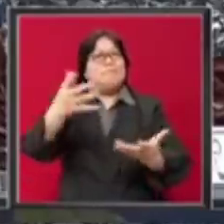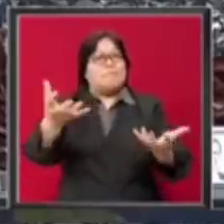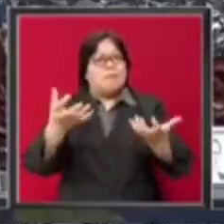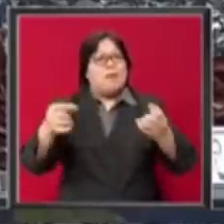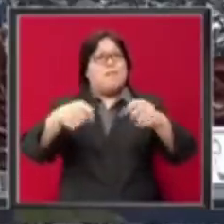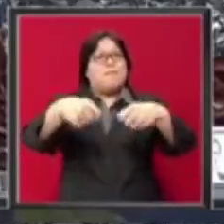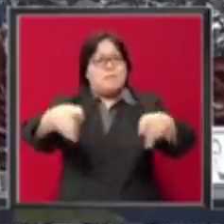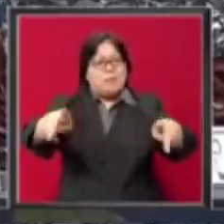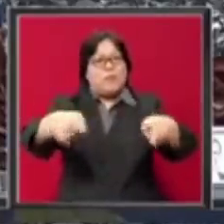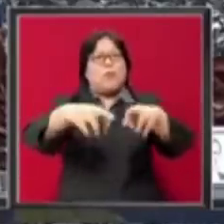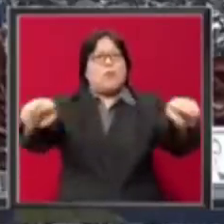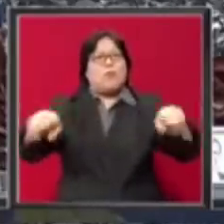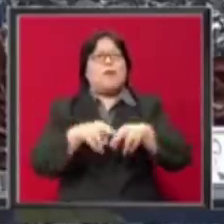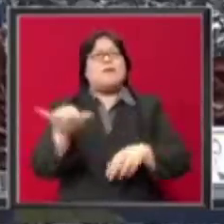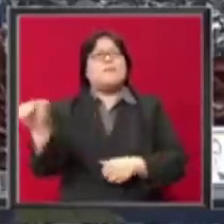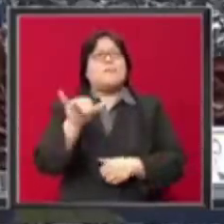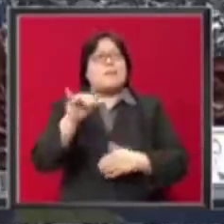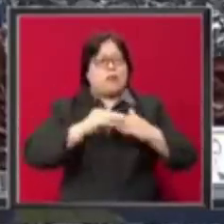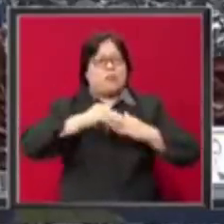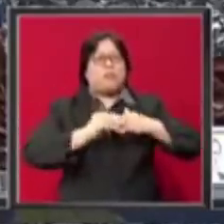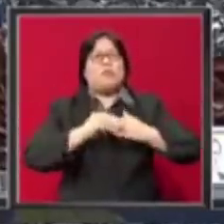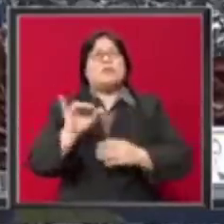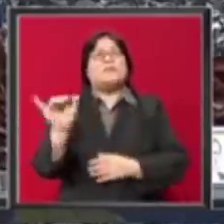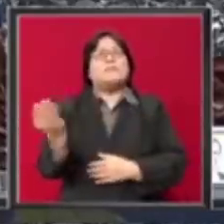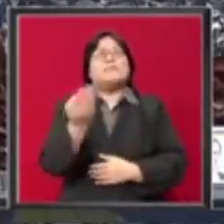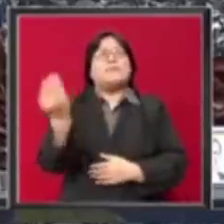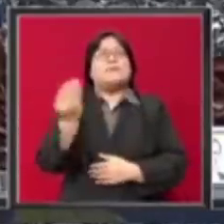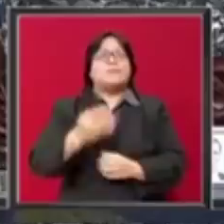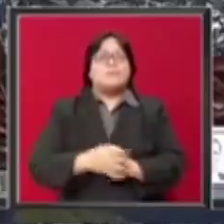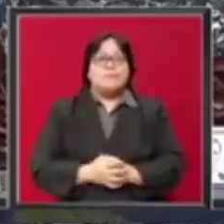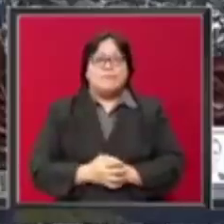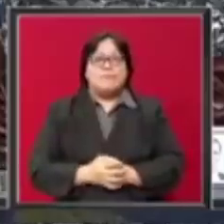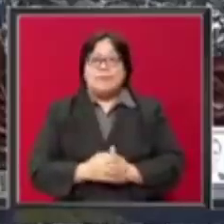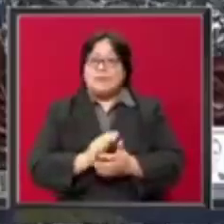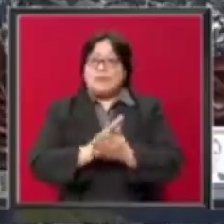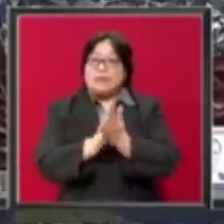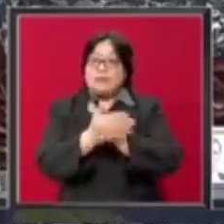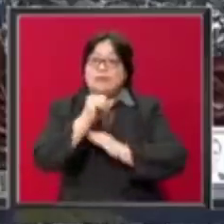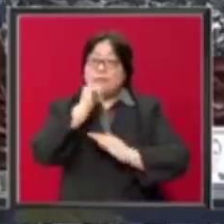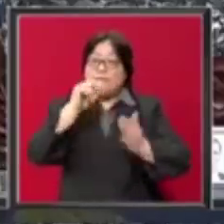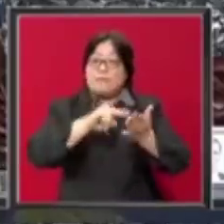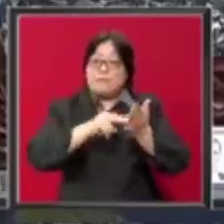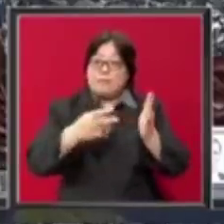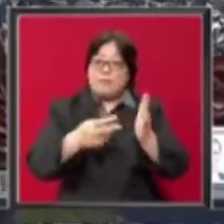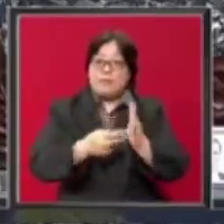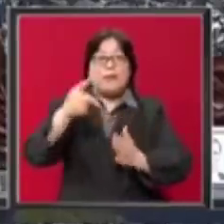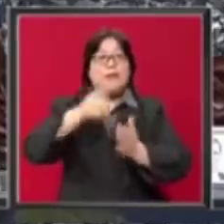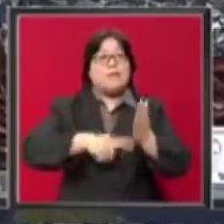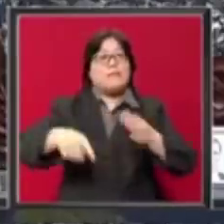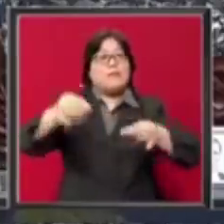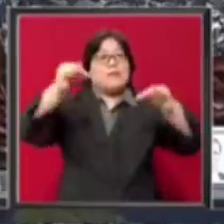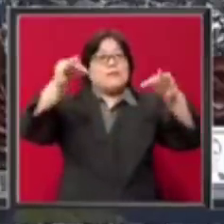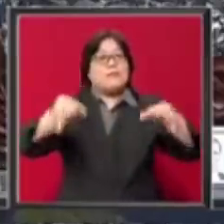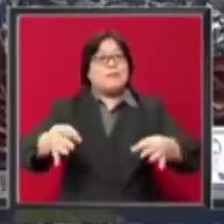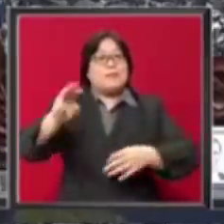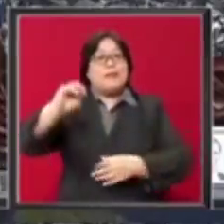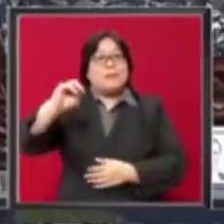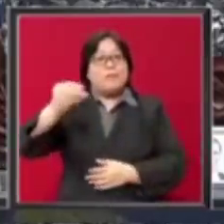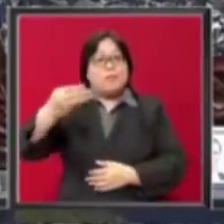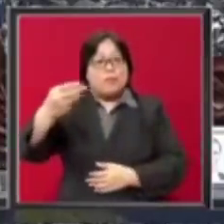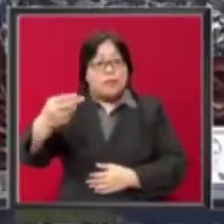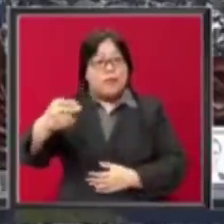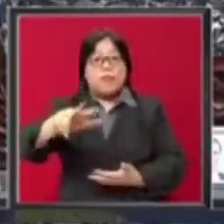ruang seperti biasa, kelonggaran seperti biasa. Jadi tidak bermakna apa yang diputuskan oleh Kementerian Kesihatan